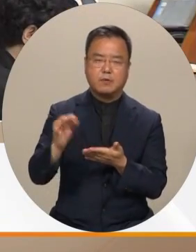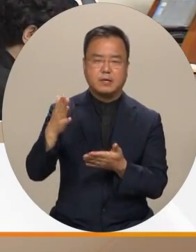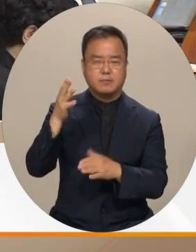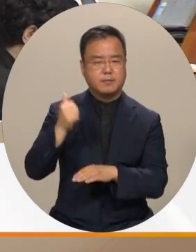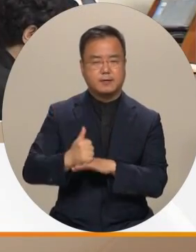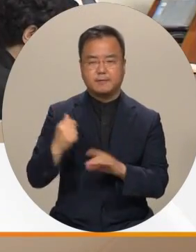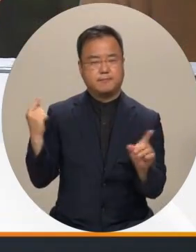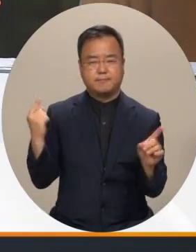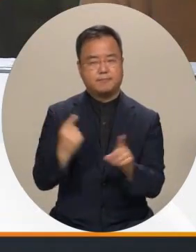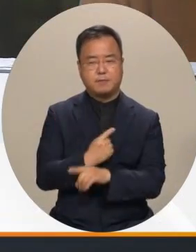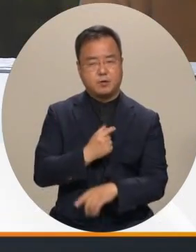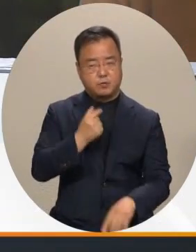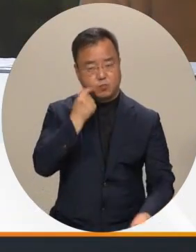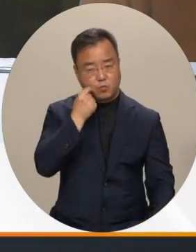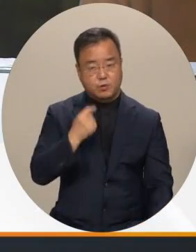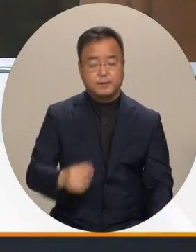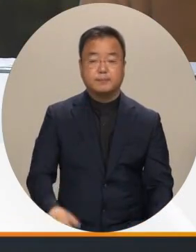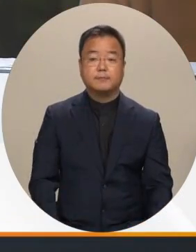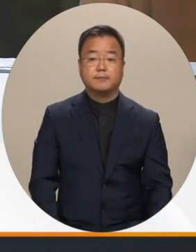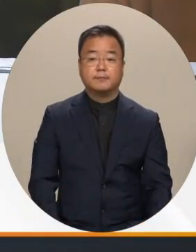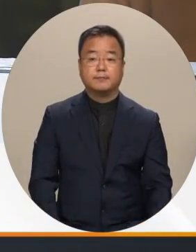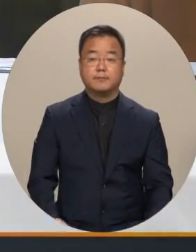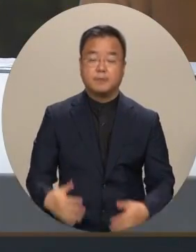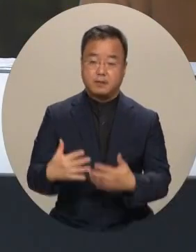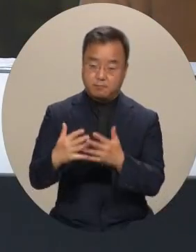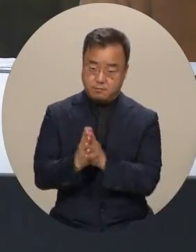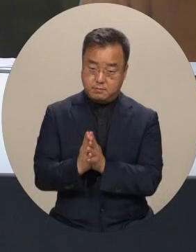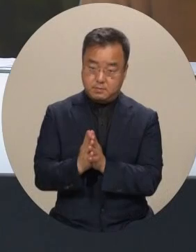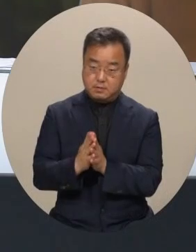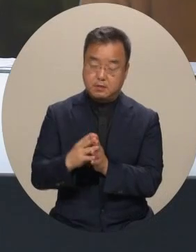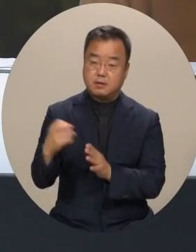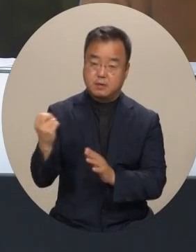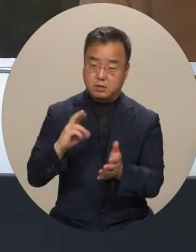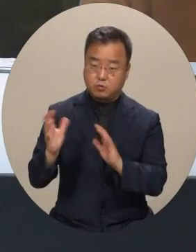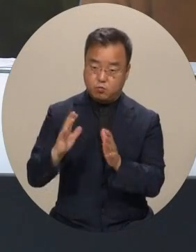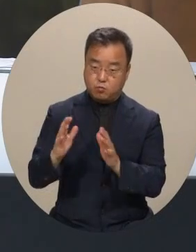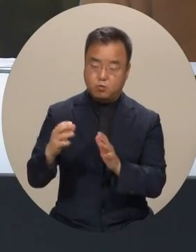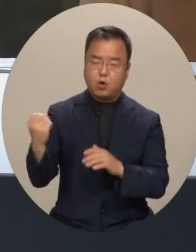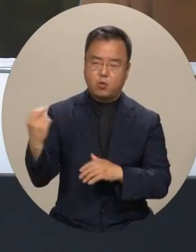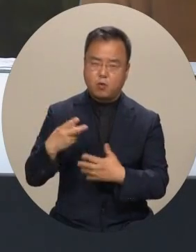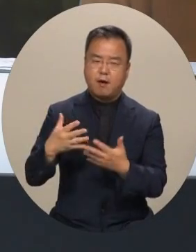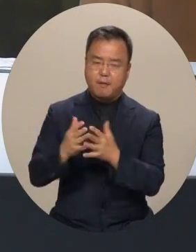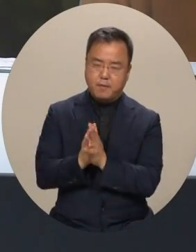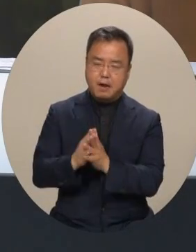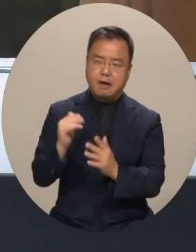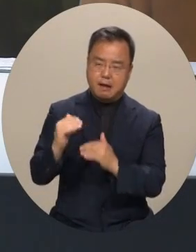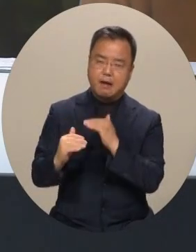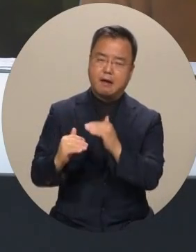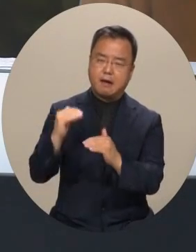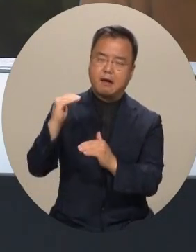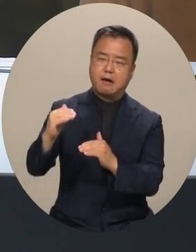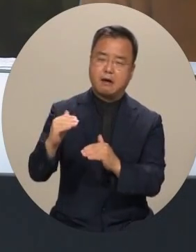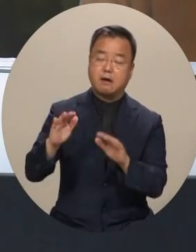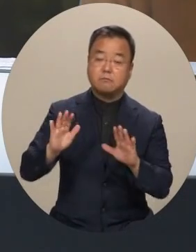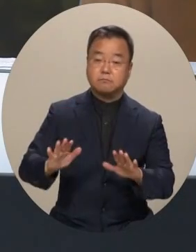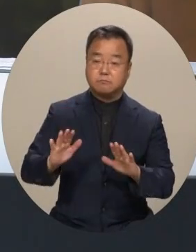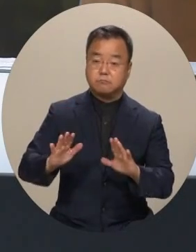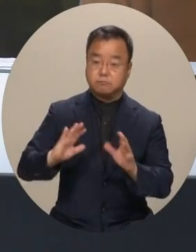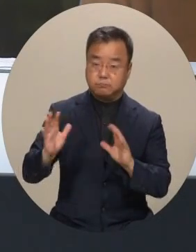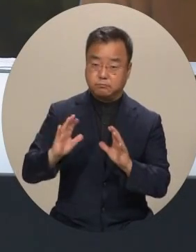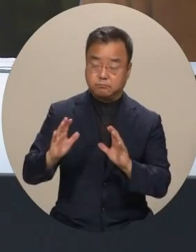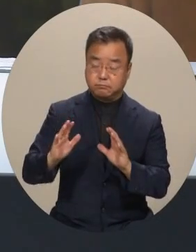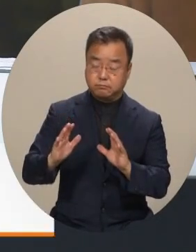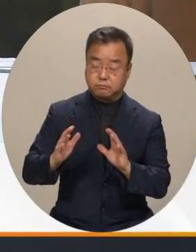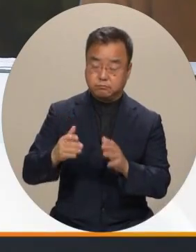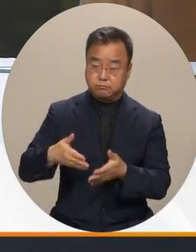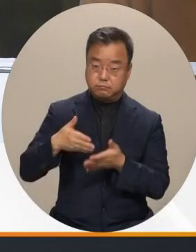겁니다네 폐지의 제 요고 또 다시 폐지까지 상당히 지난한 과정을 거쳐온 건데요 오늘이 본의의 상정